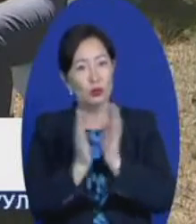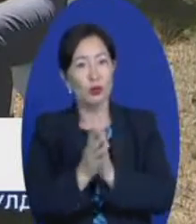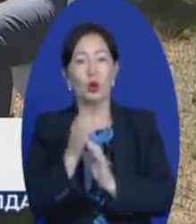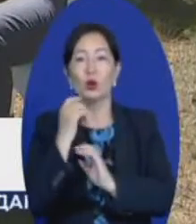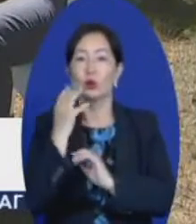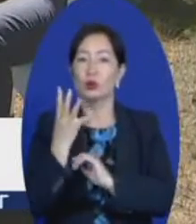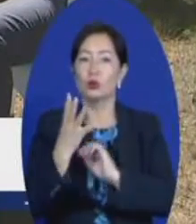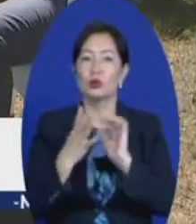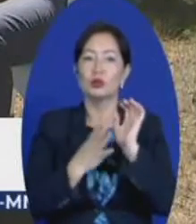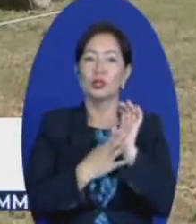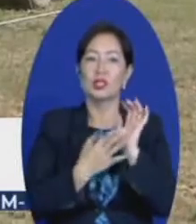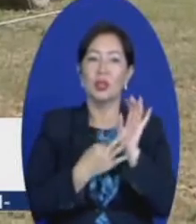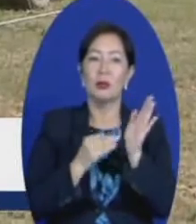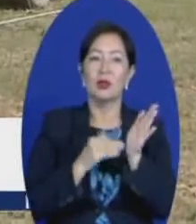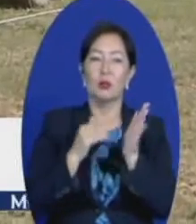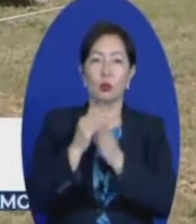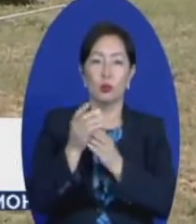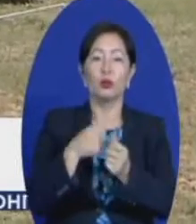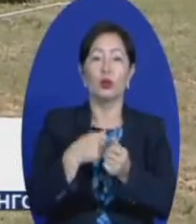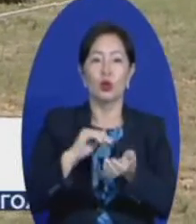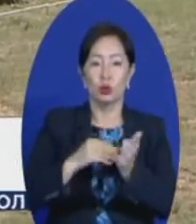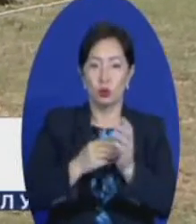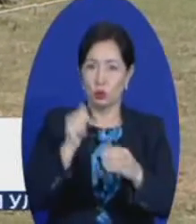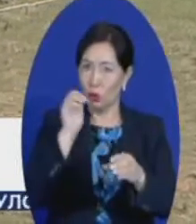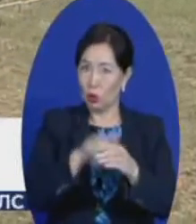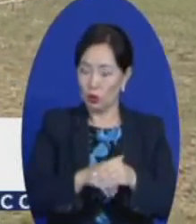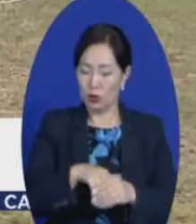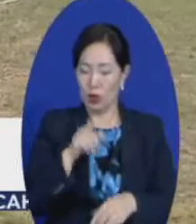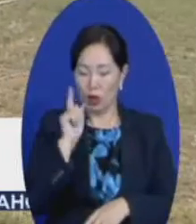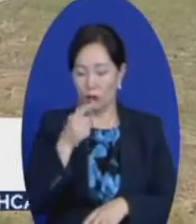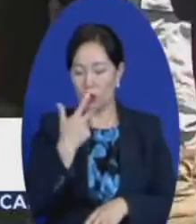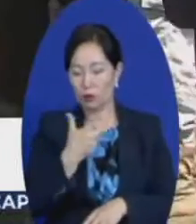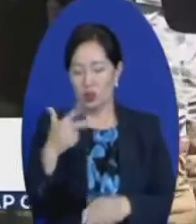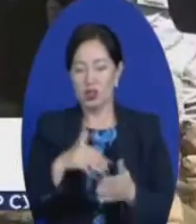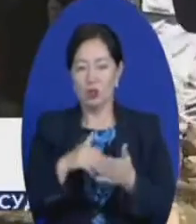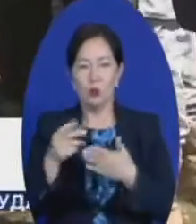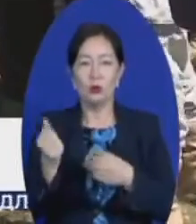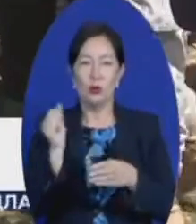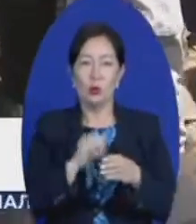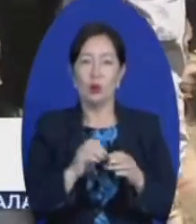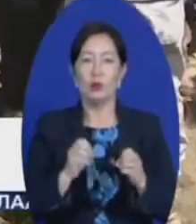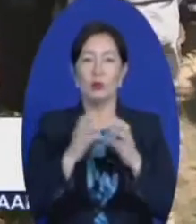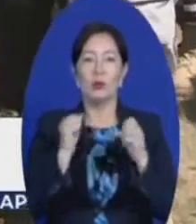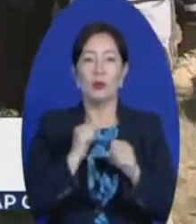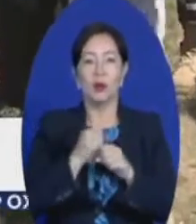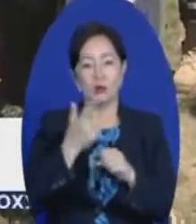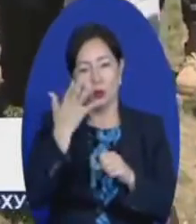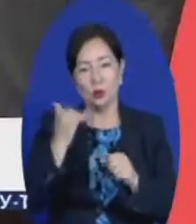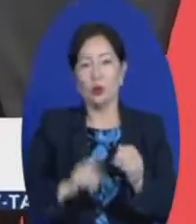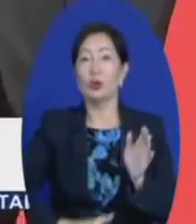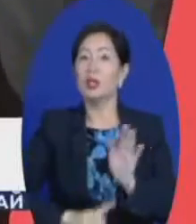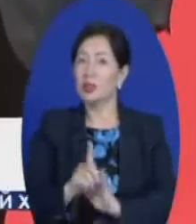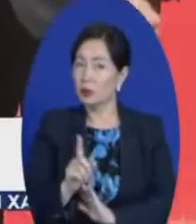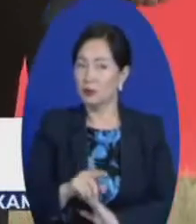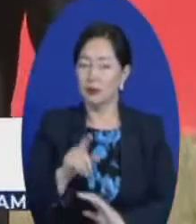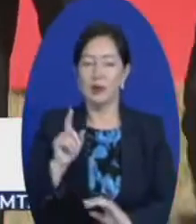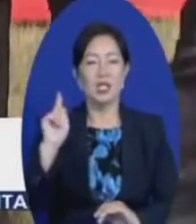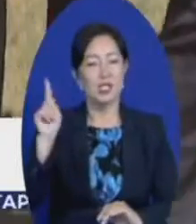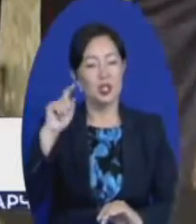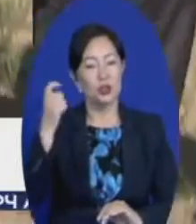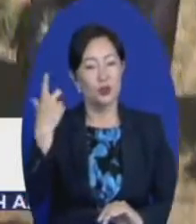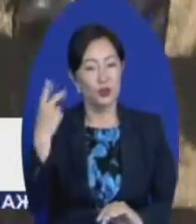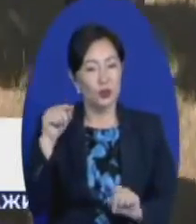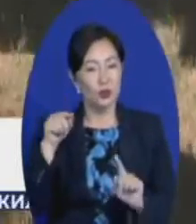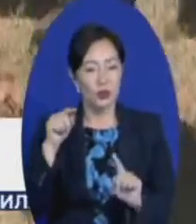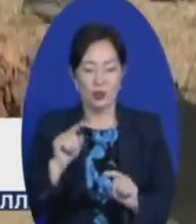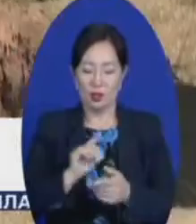498 тэрэм төгрөг төсөлжээ. Эхний удаад 33 тэрэм төгрөгийг төлөвлөж бүтээн байгуулалтын ажлыг удахгүй эхлүүлэхээр болсон. Мөн эрчим